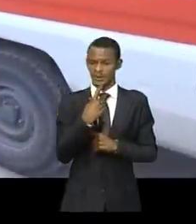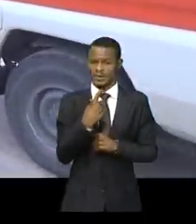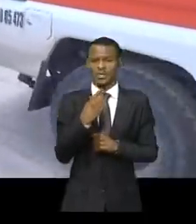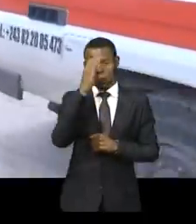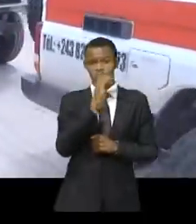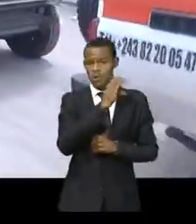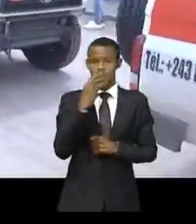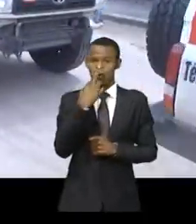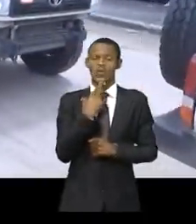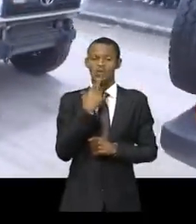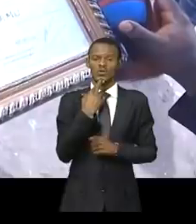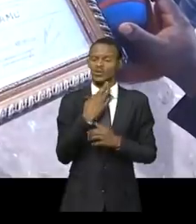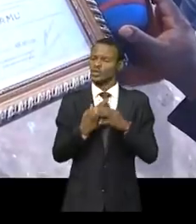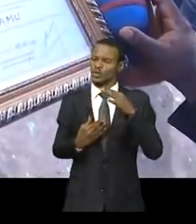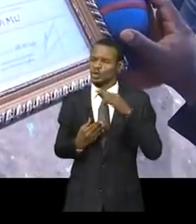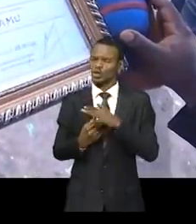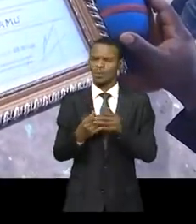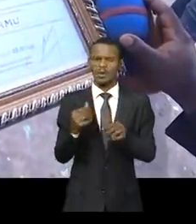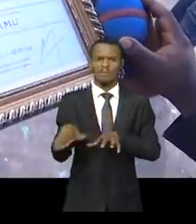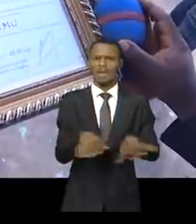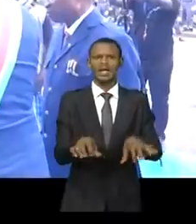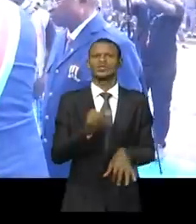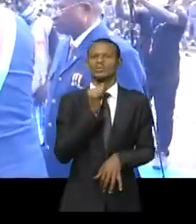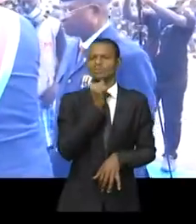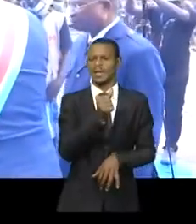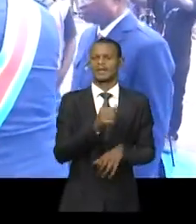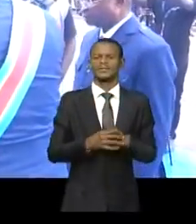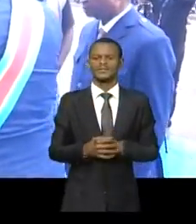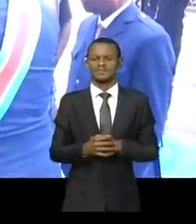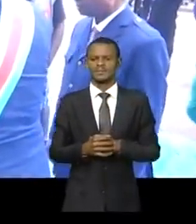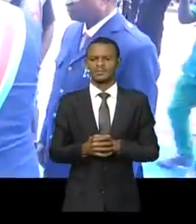Croix-Rouge de poursuivre ses actions ». Bénéficiaire de mérite du comité de